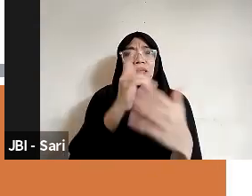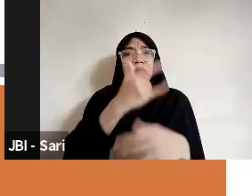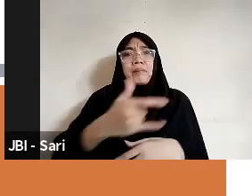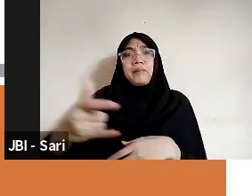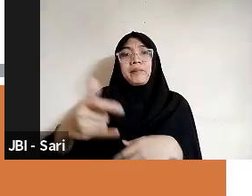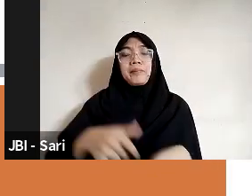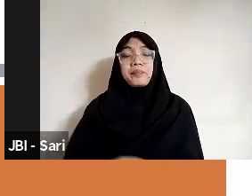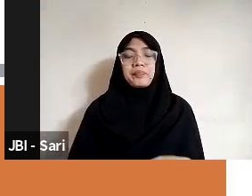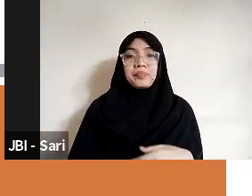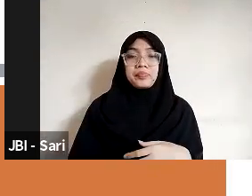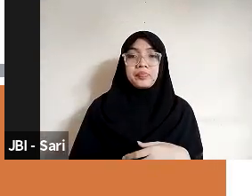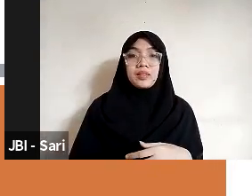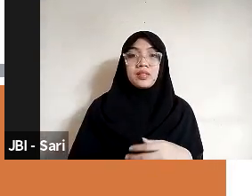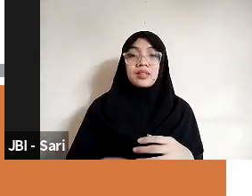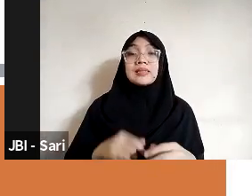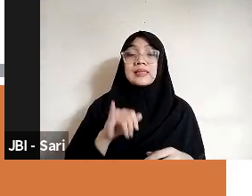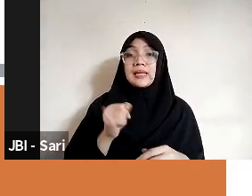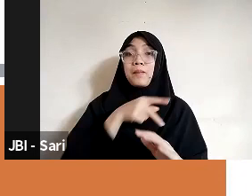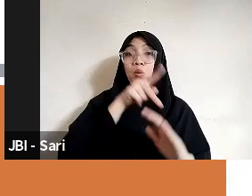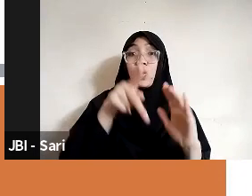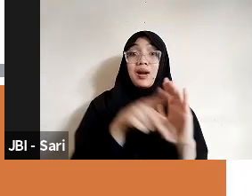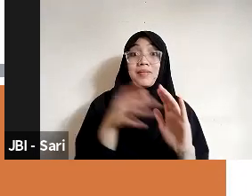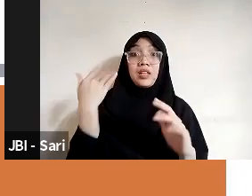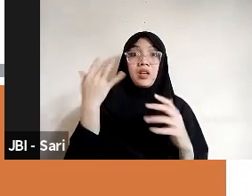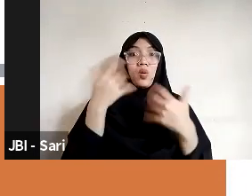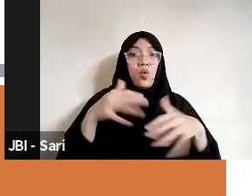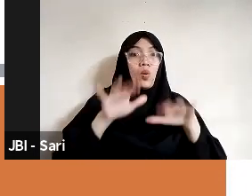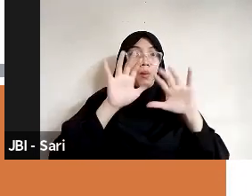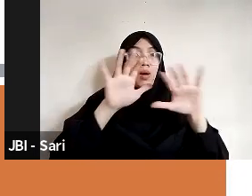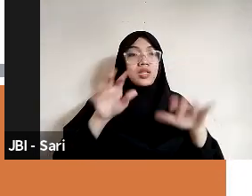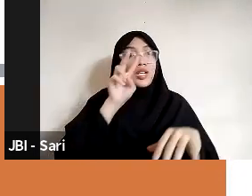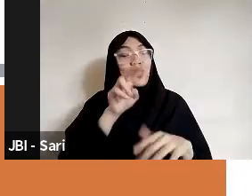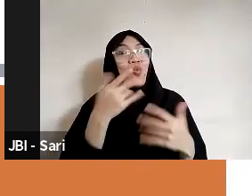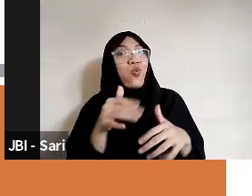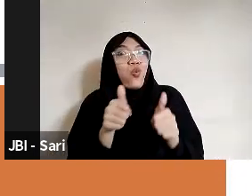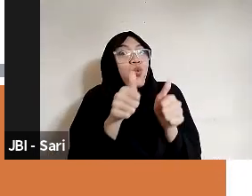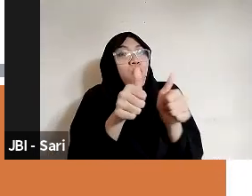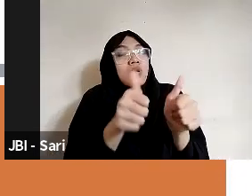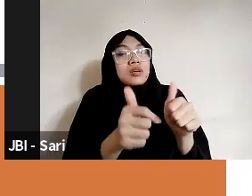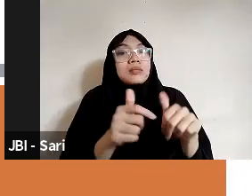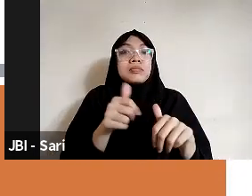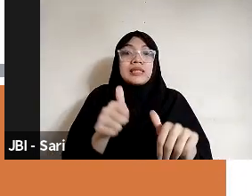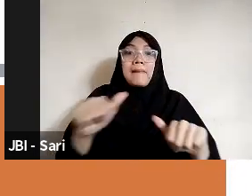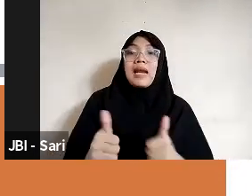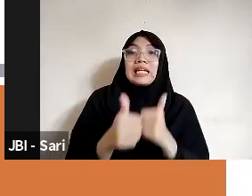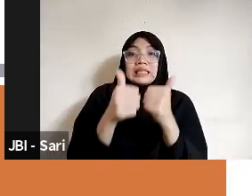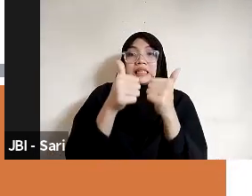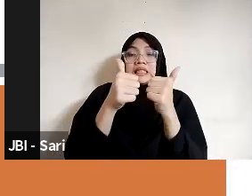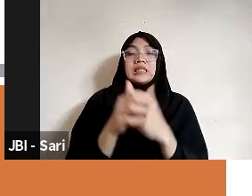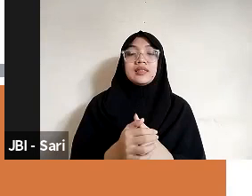supaya program yang ada banyak sekali yang kelihatannya bagus itu berhasil dan sukses ya. Karena